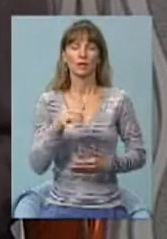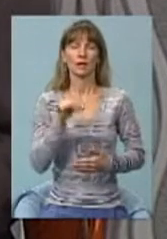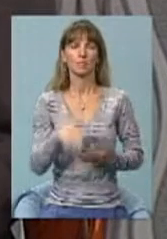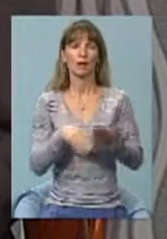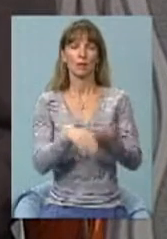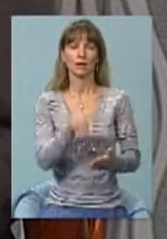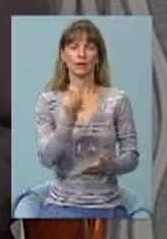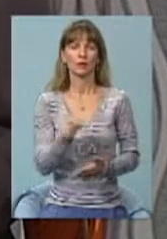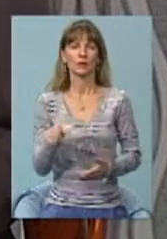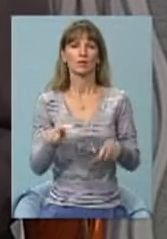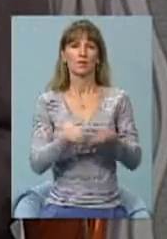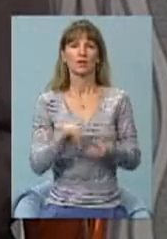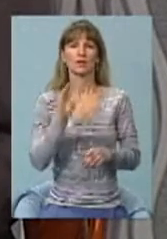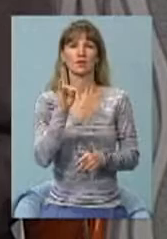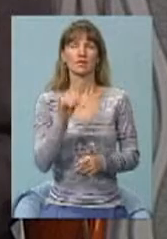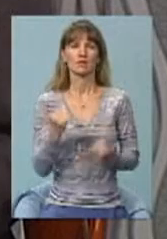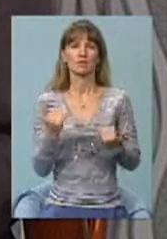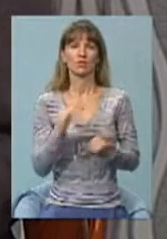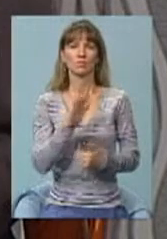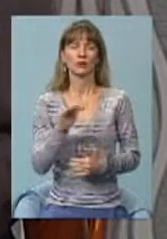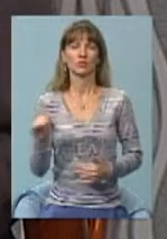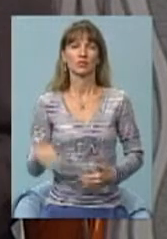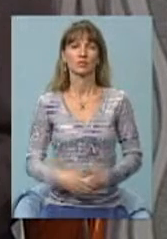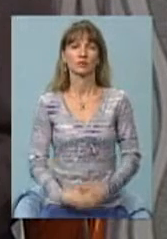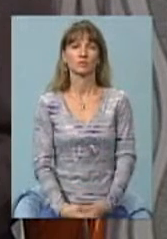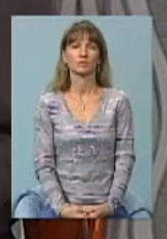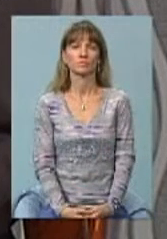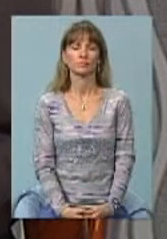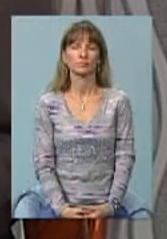також. Ну, а на сьогодні ми з вами прощаємося.